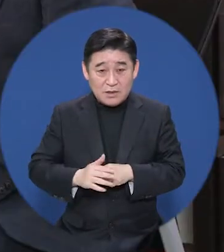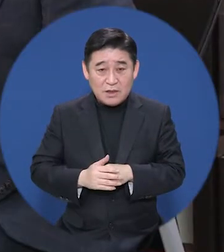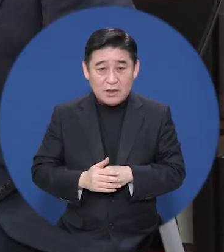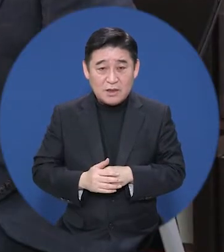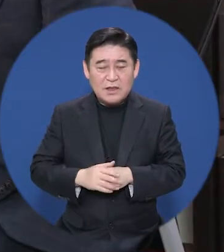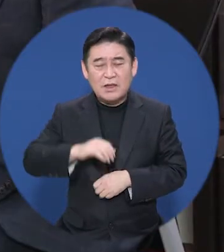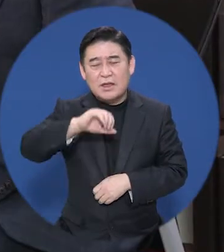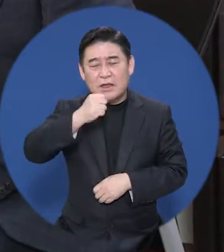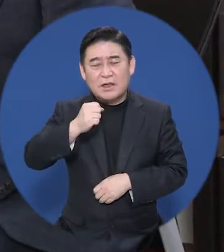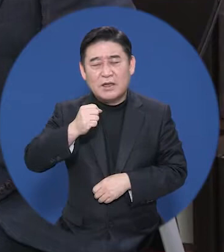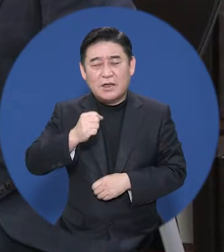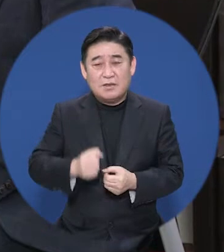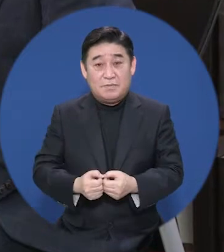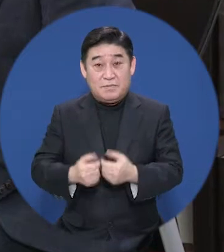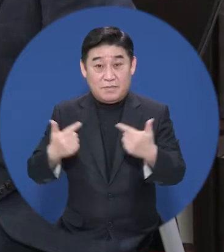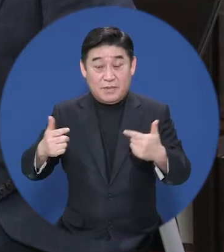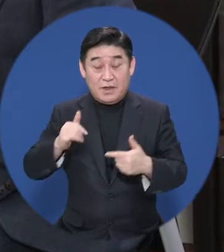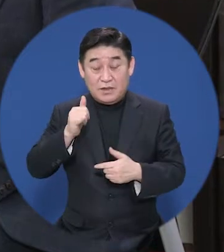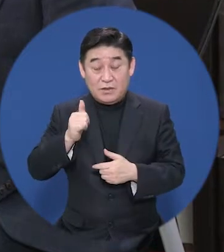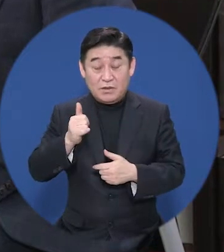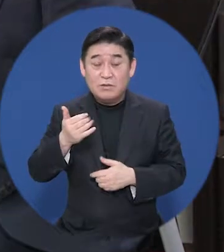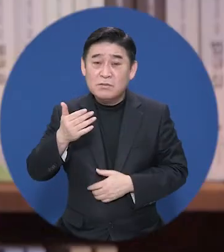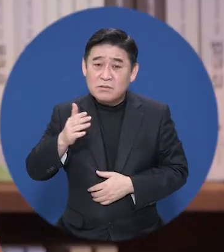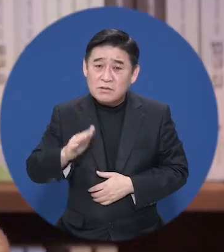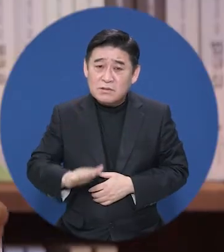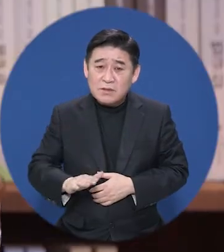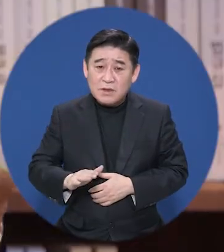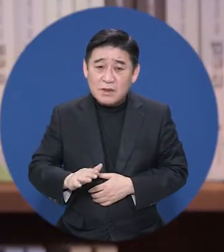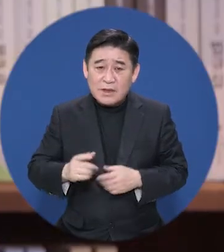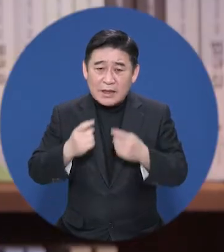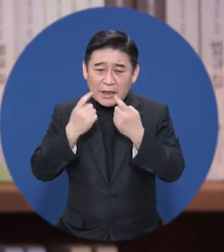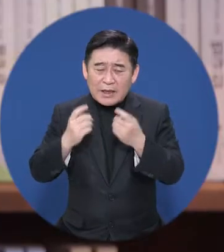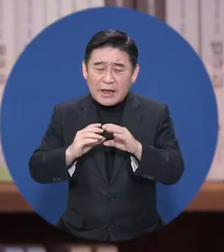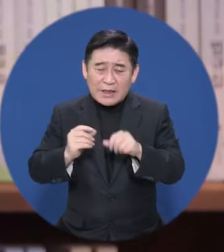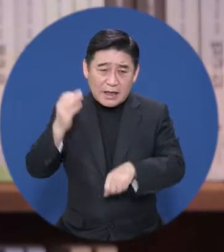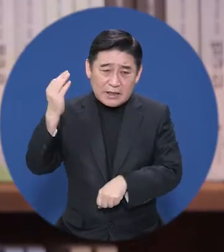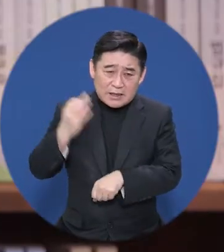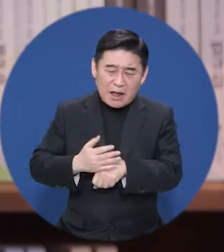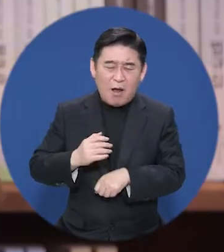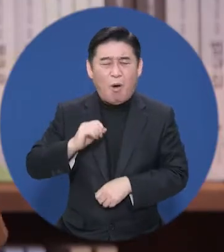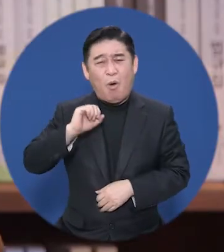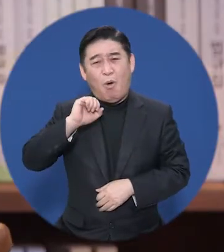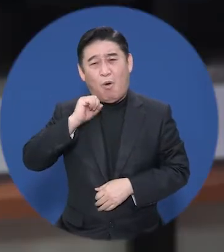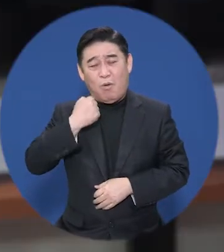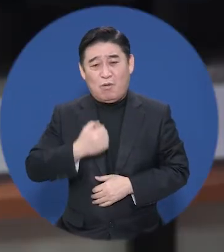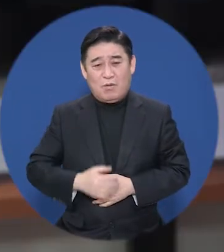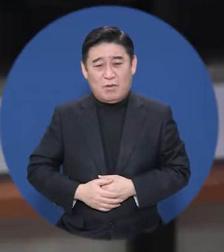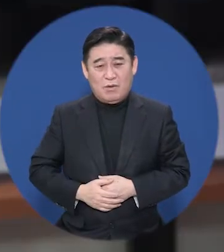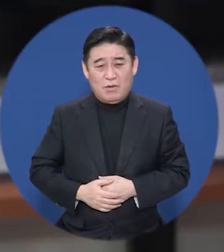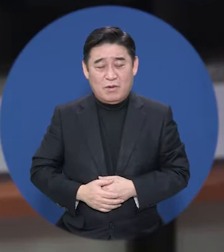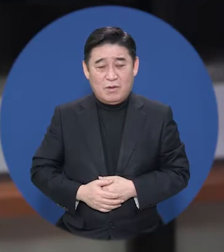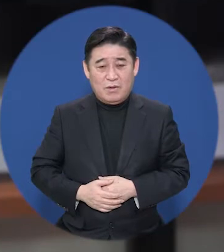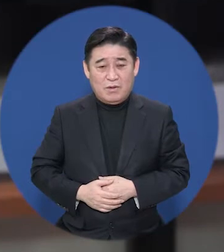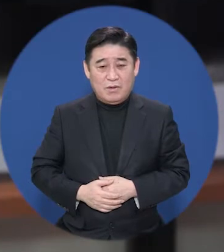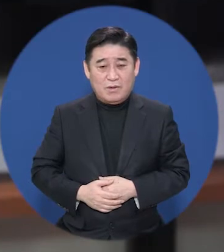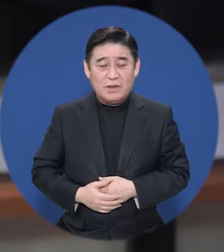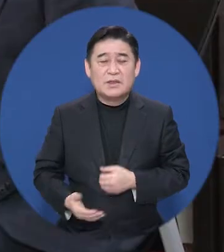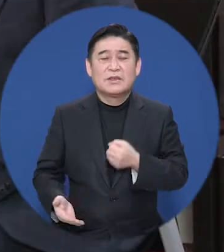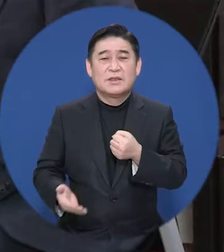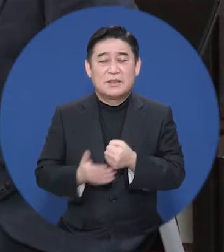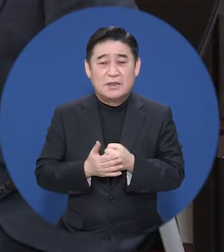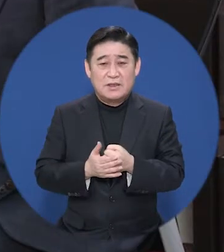그 예산이 많이 증액이 돼 있었고 그런데 개인의 땅을 매입한다는 게 그 쉬운 일은 아니거든요. 그렇죠. 공원 부지 들어와 있더라도 네.